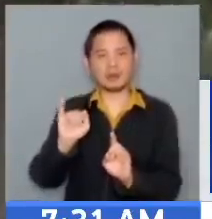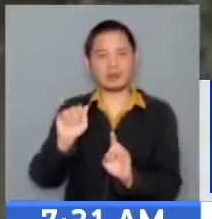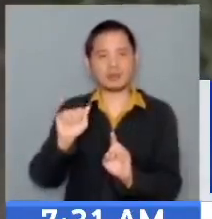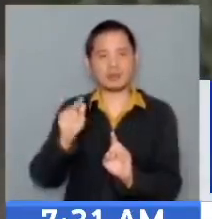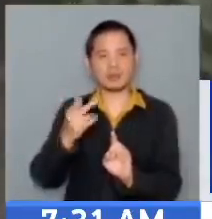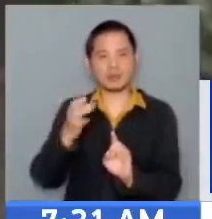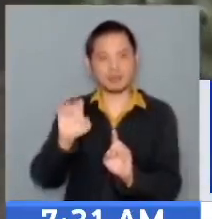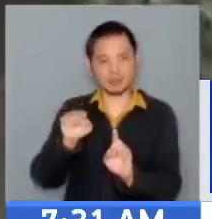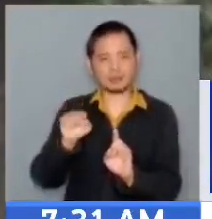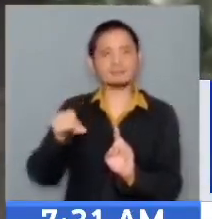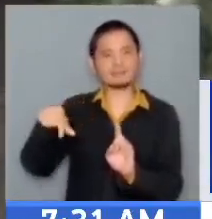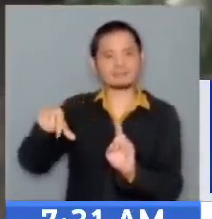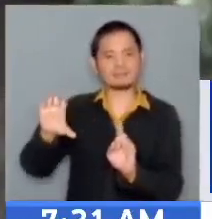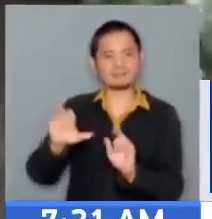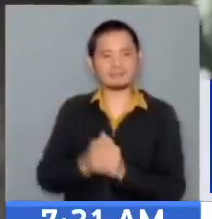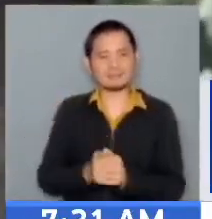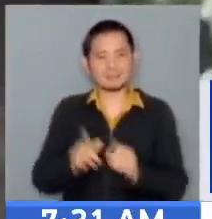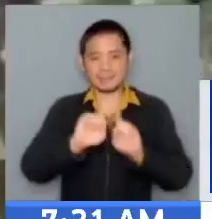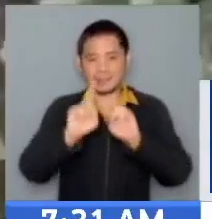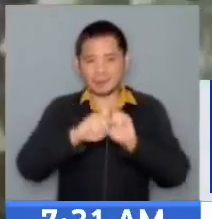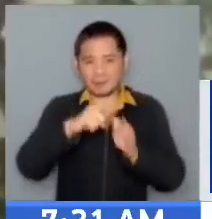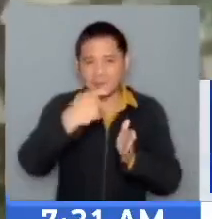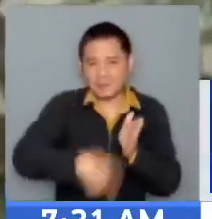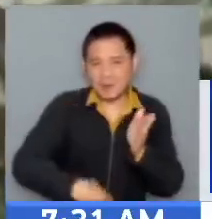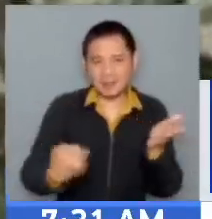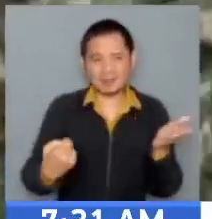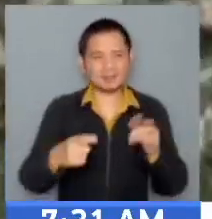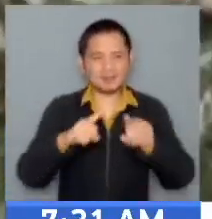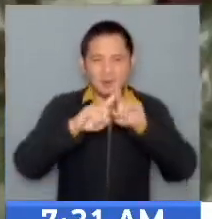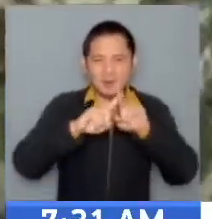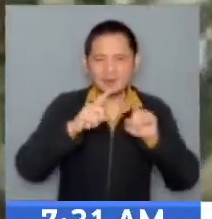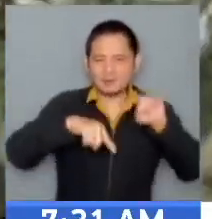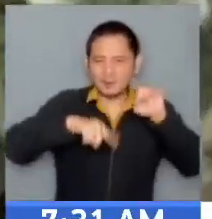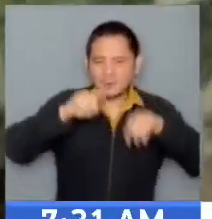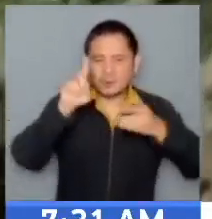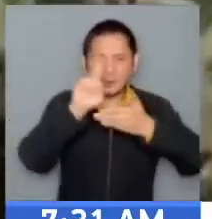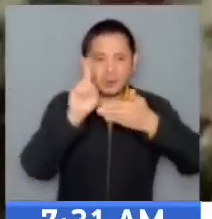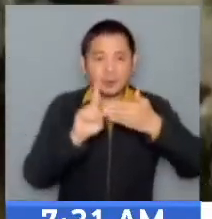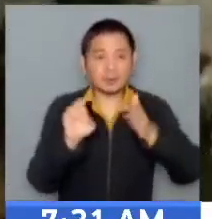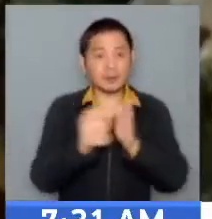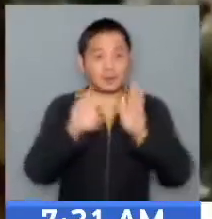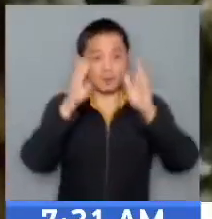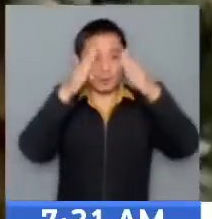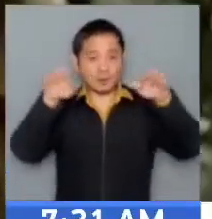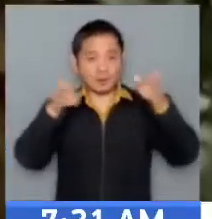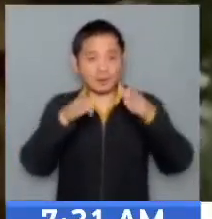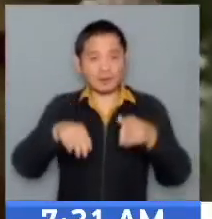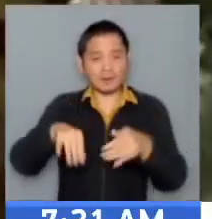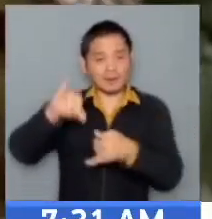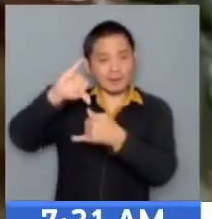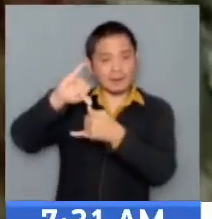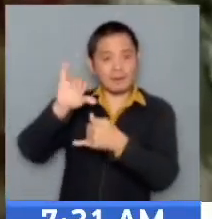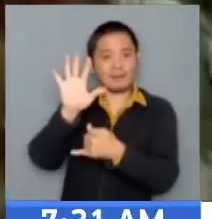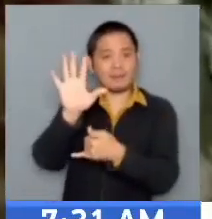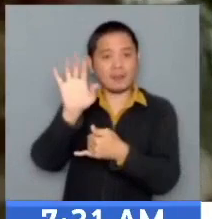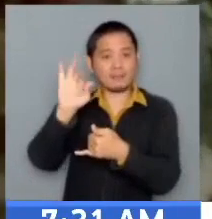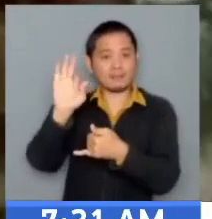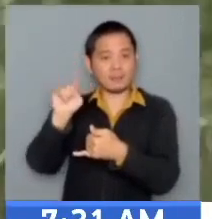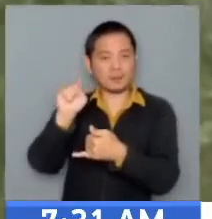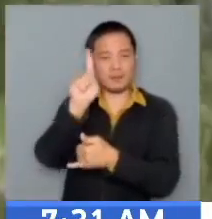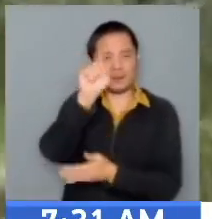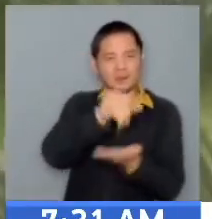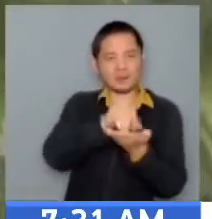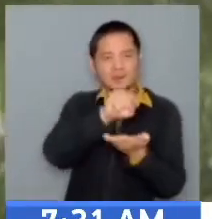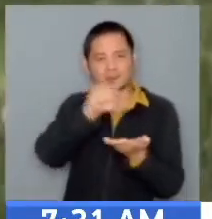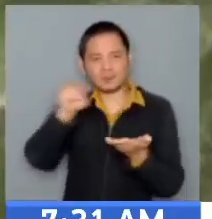presyo depende po sa laki, kulay at disenyo. Ang 5 feet nasa 1,000 pesos hanggang 2,000 pesos. May 6 feet na